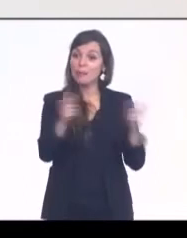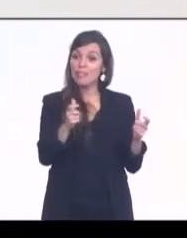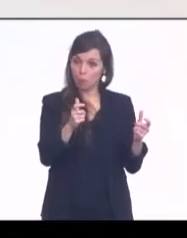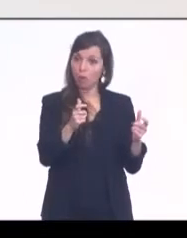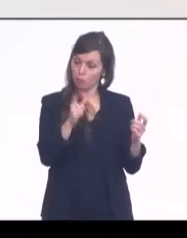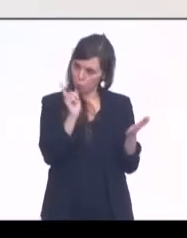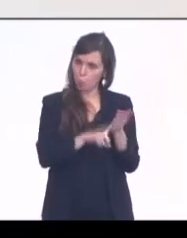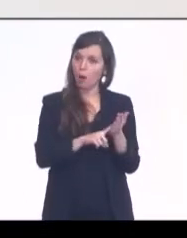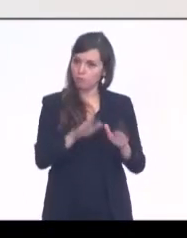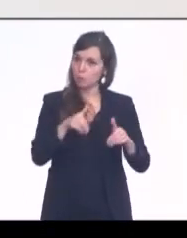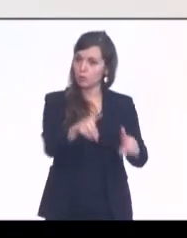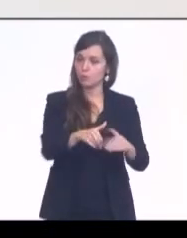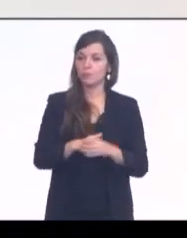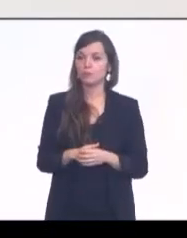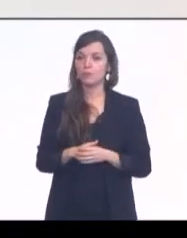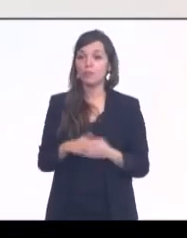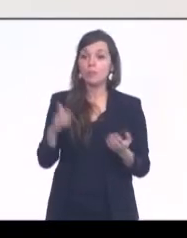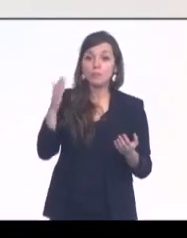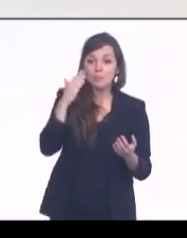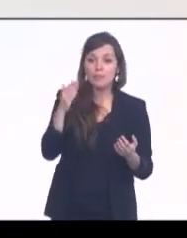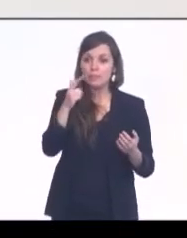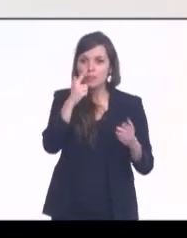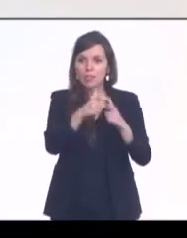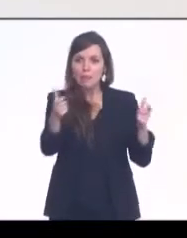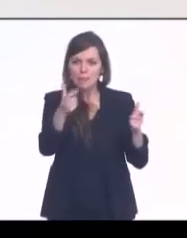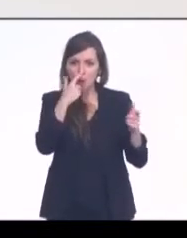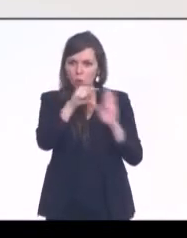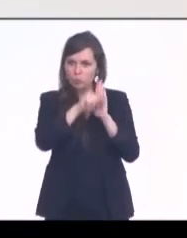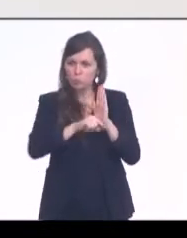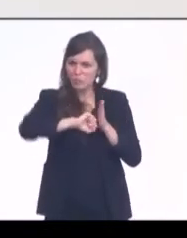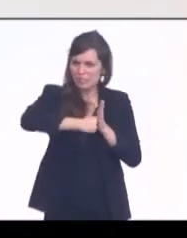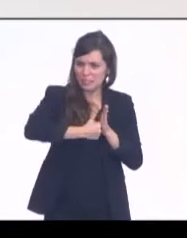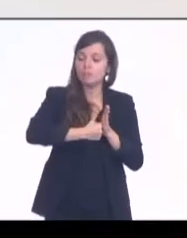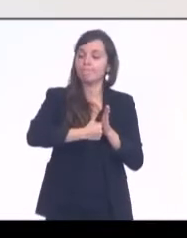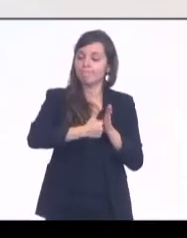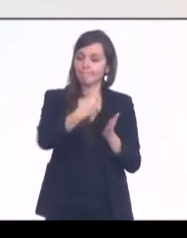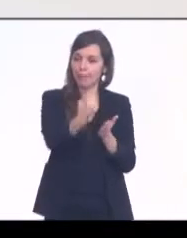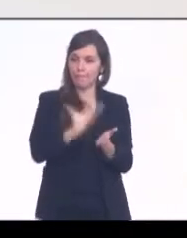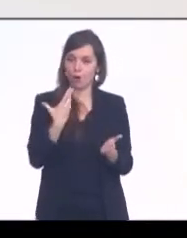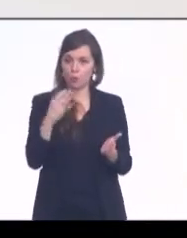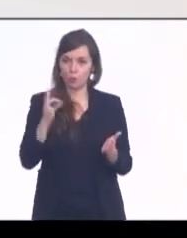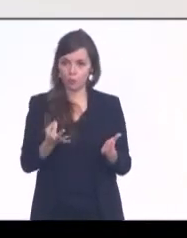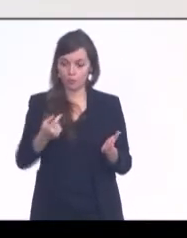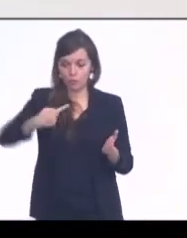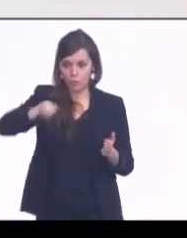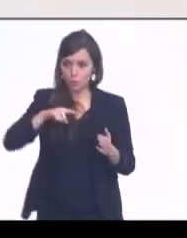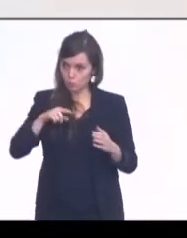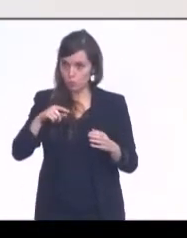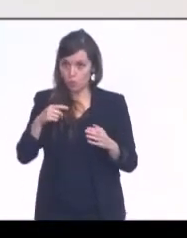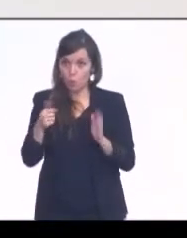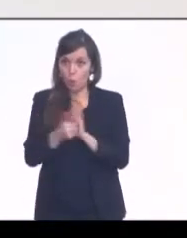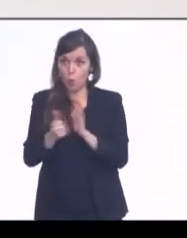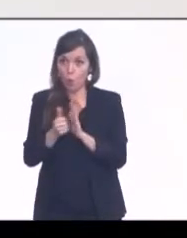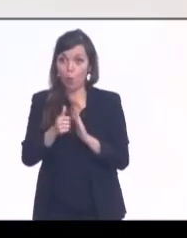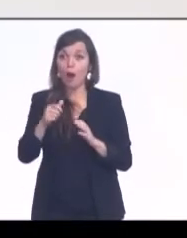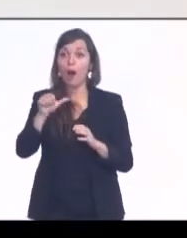chaque fois qu'il y a par exemple une application trop stricte, il nous est mentionné en effet, et nous réinterpellons immédiatement les agences régionales de